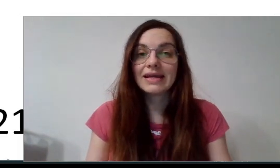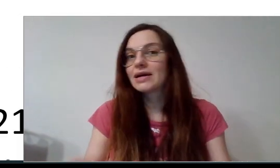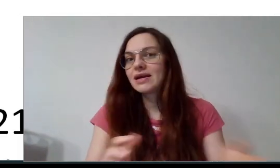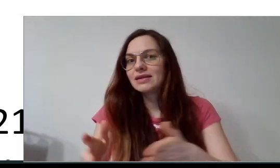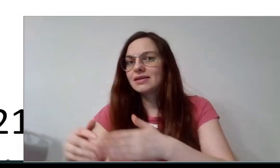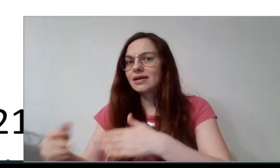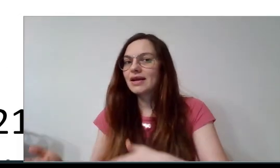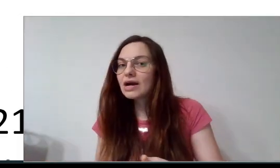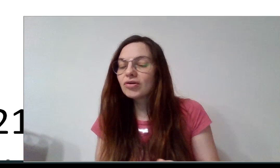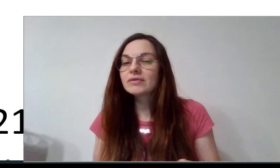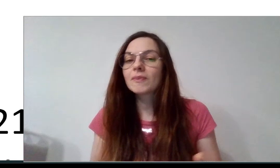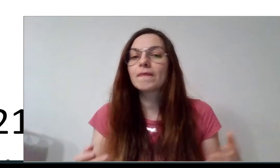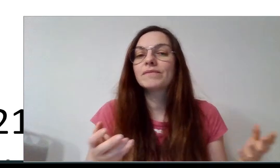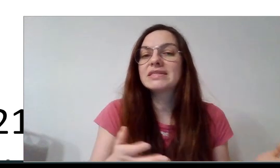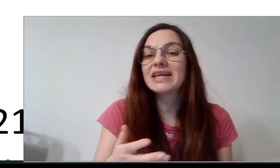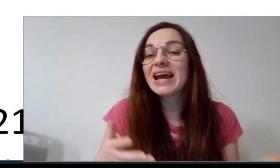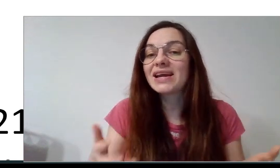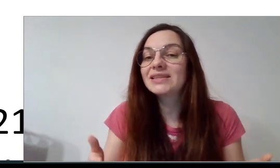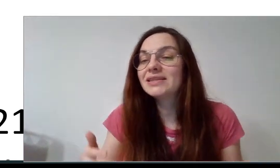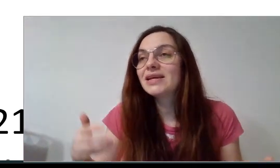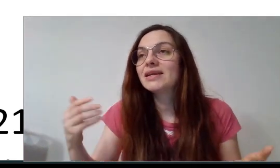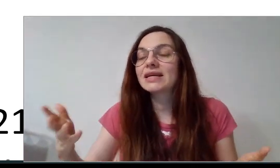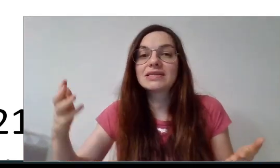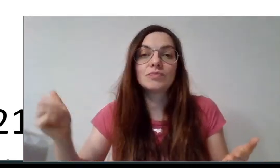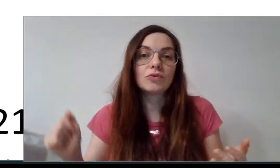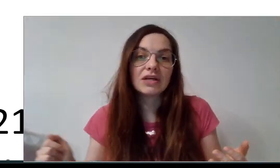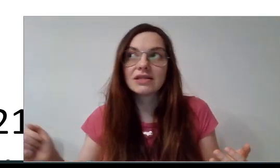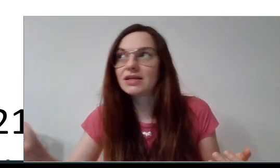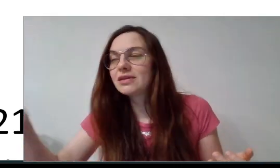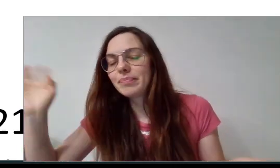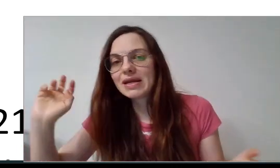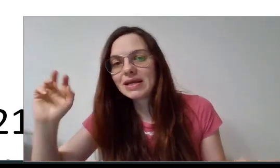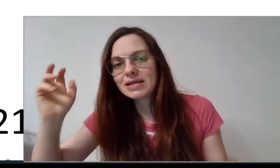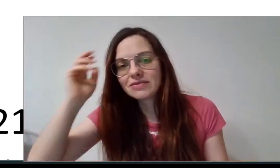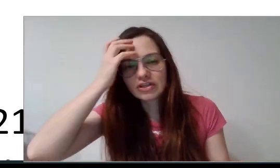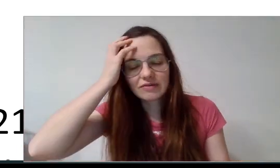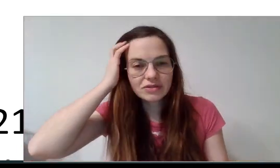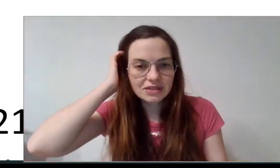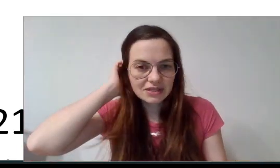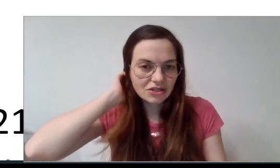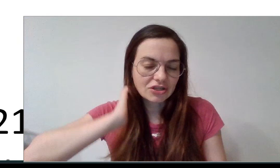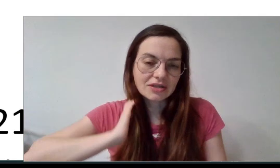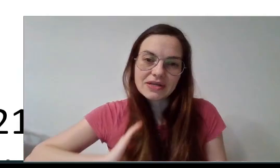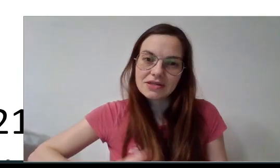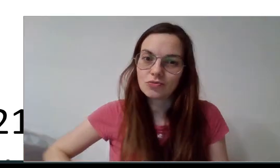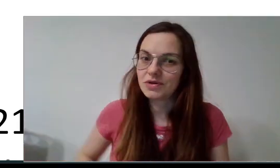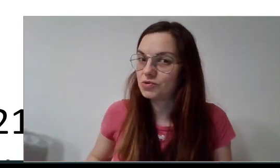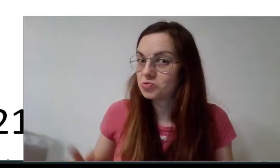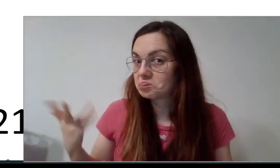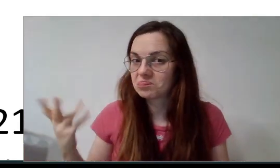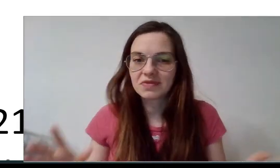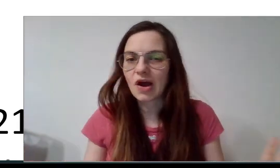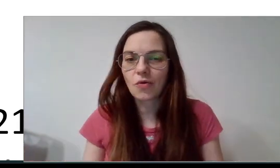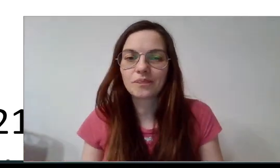I heiraten je glagol. Sie heiraten nächsten Monat in Paris. Venčavaju se sljedećeg mjeseca u